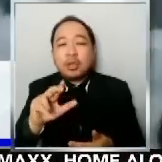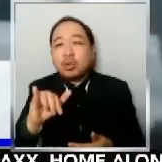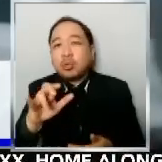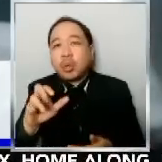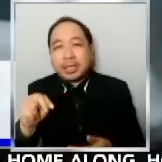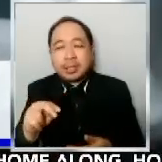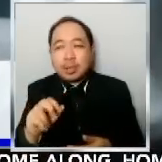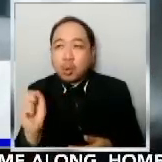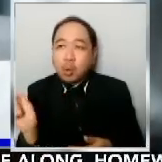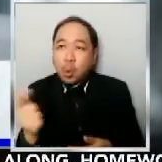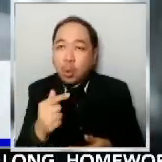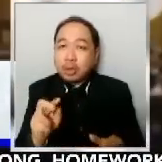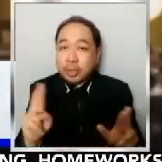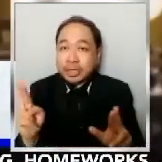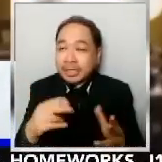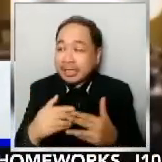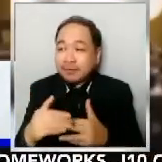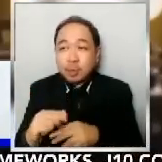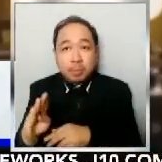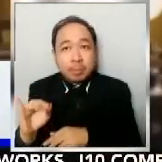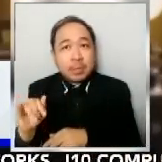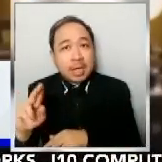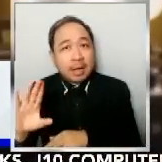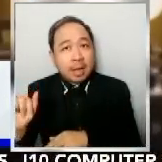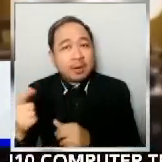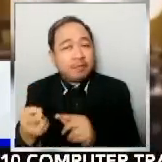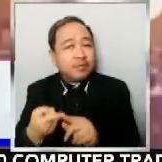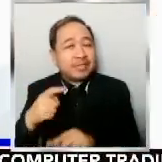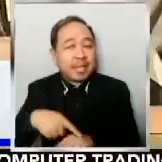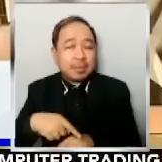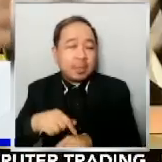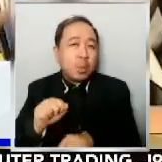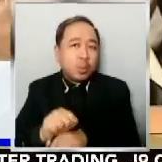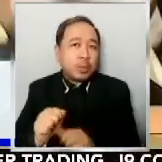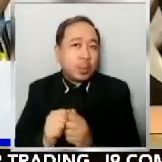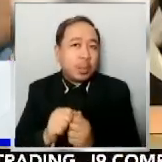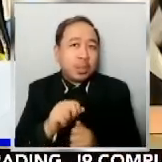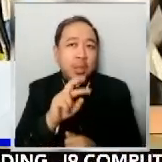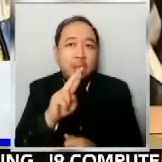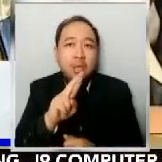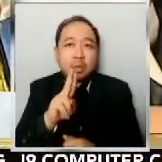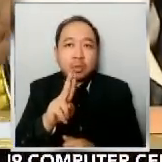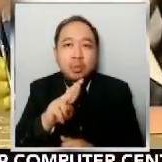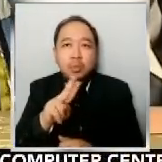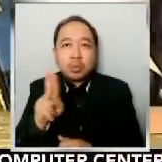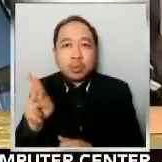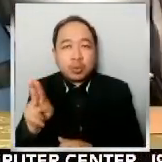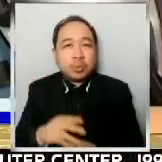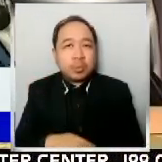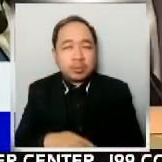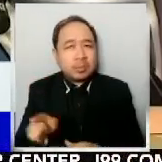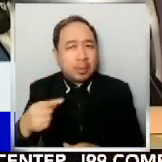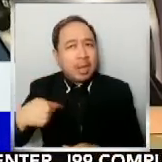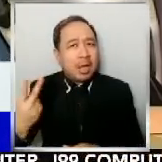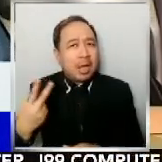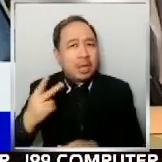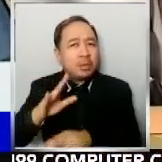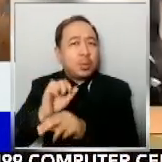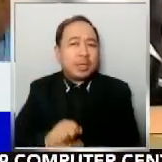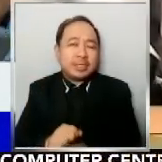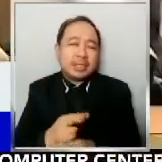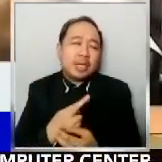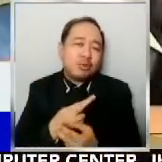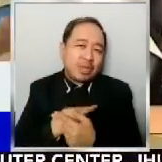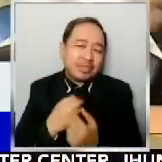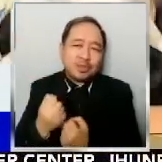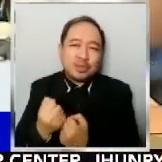pa naninibago si Bianca na first time makatrabaho si Ruru. Sanay kami na kaming dalawa yung pahinga ng isa't isa. Hindi kami